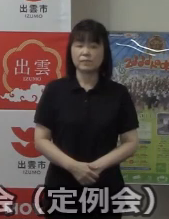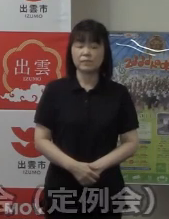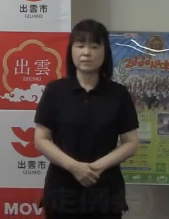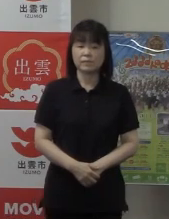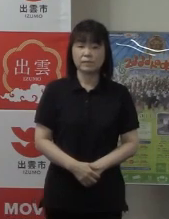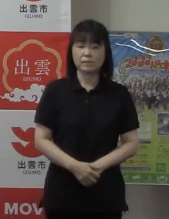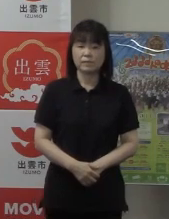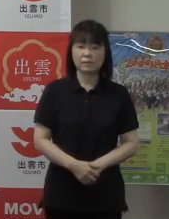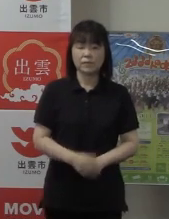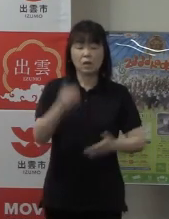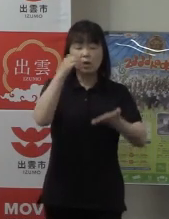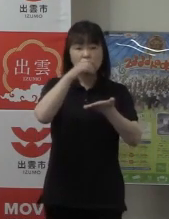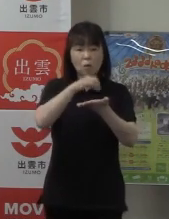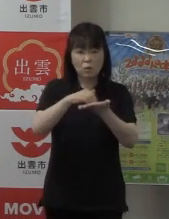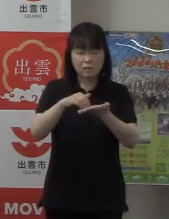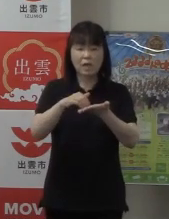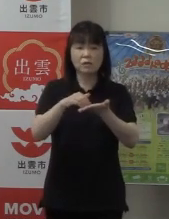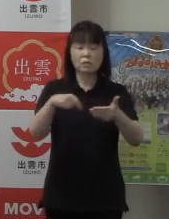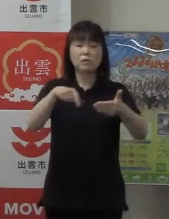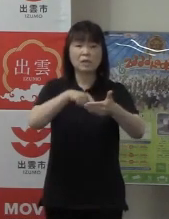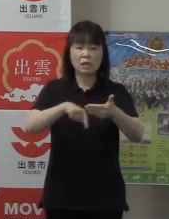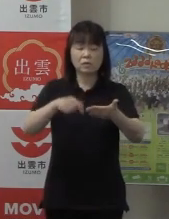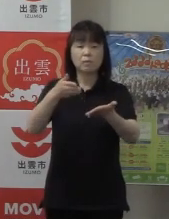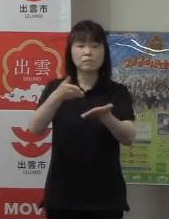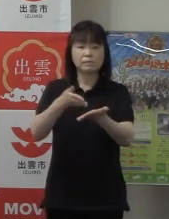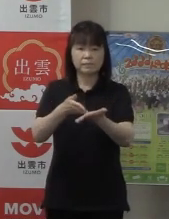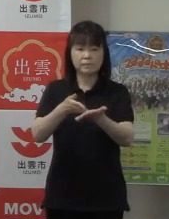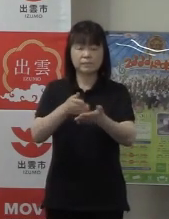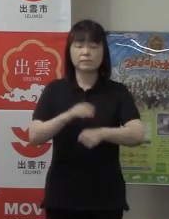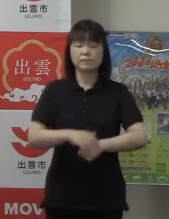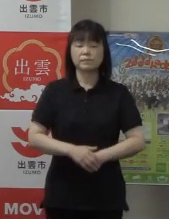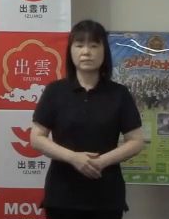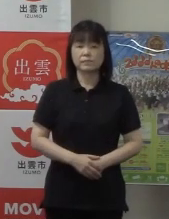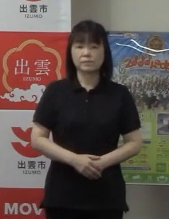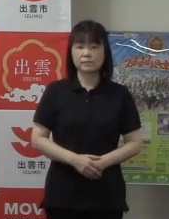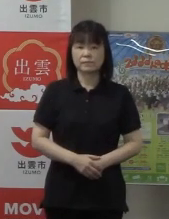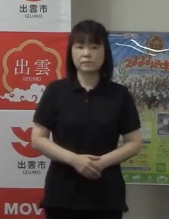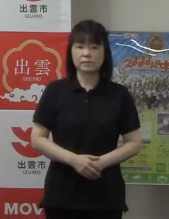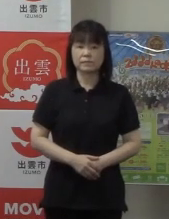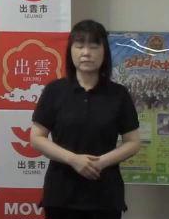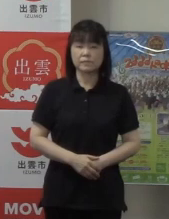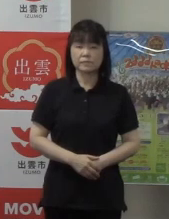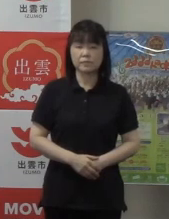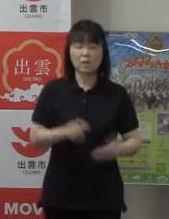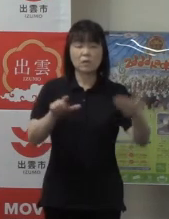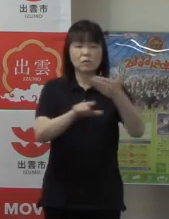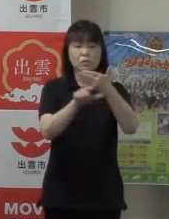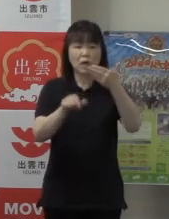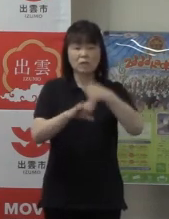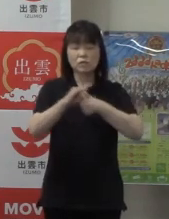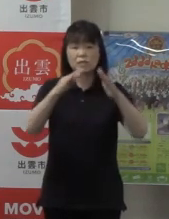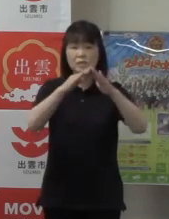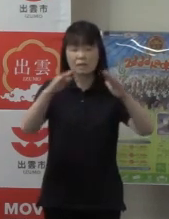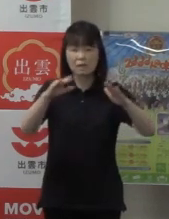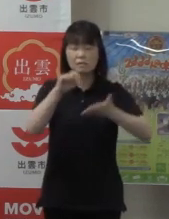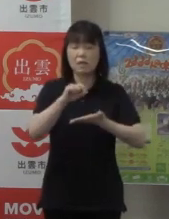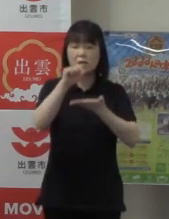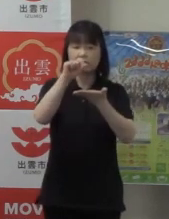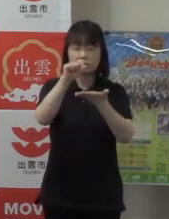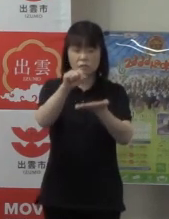次に、予算の概要を説明させていただきます。 9月議会にお諮り